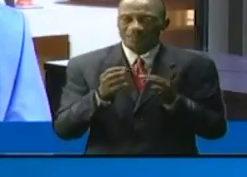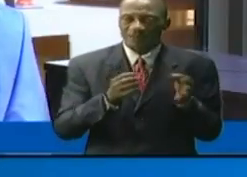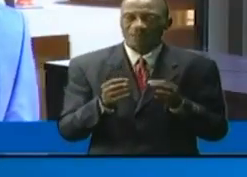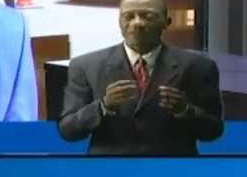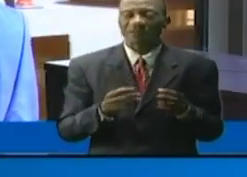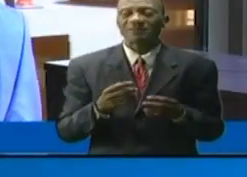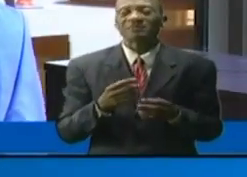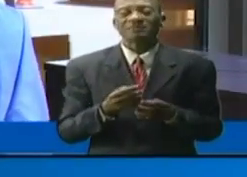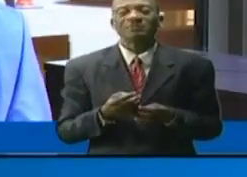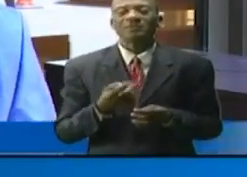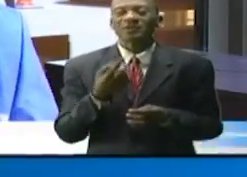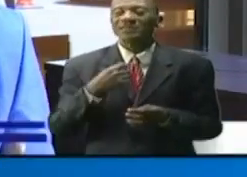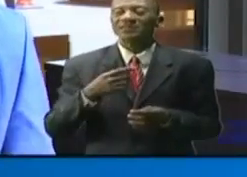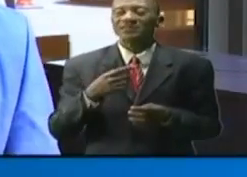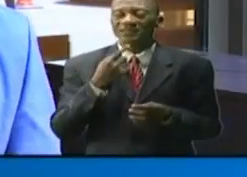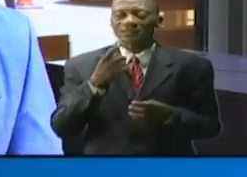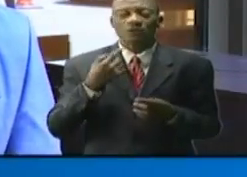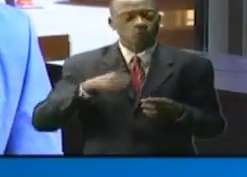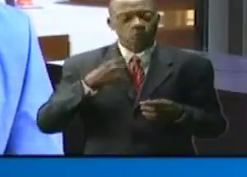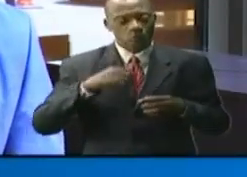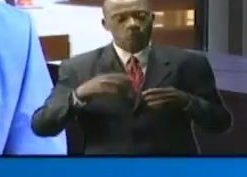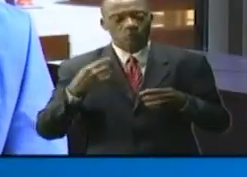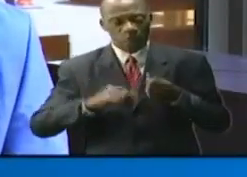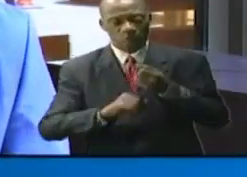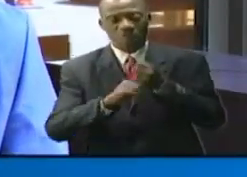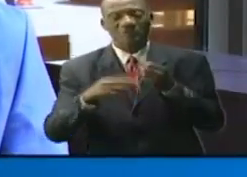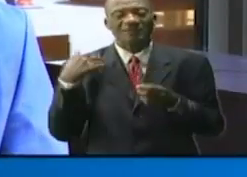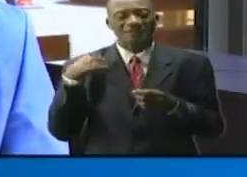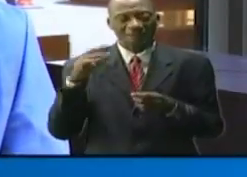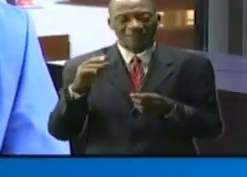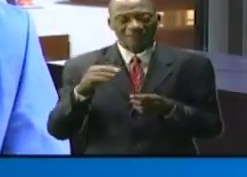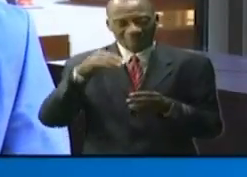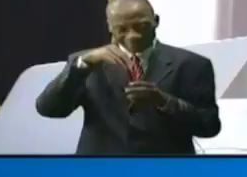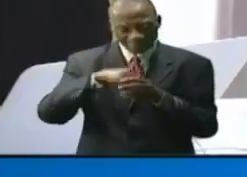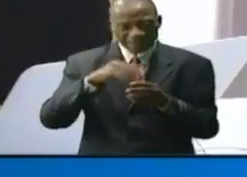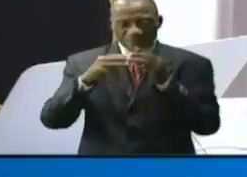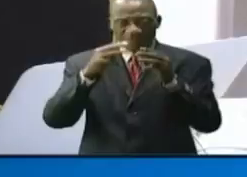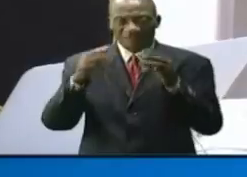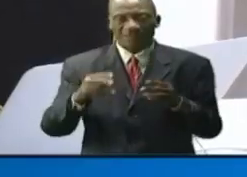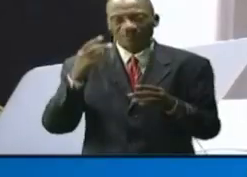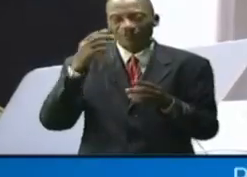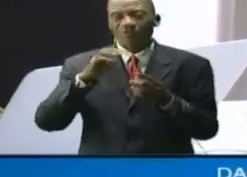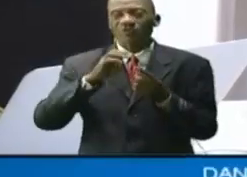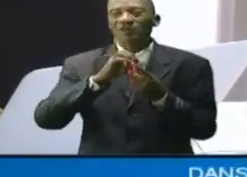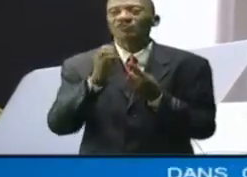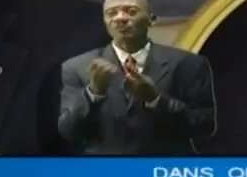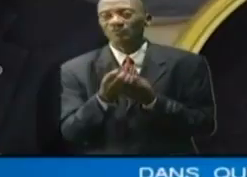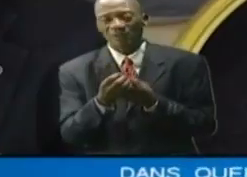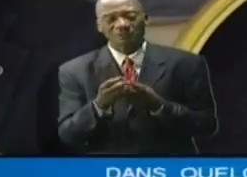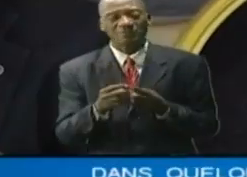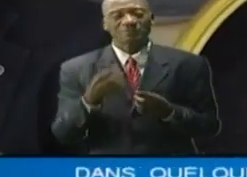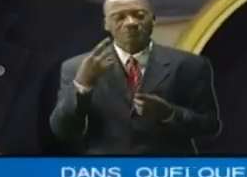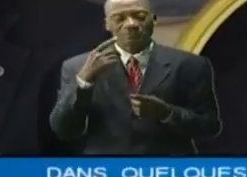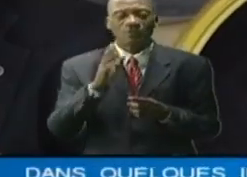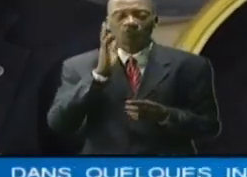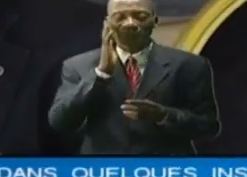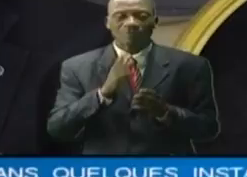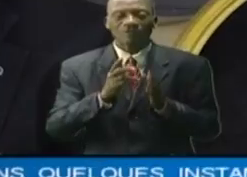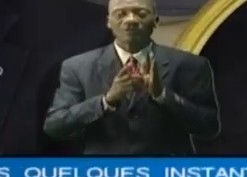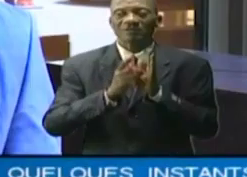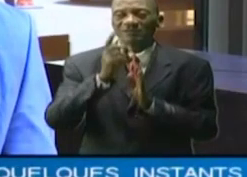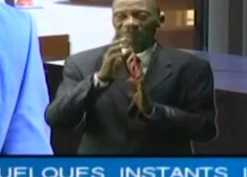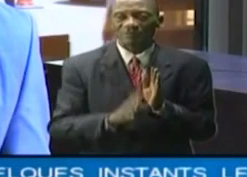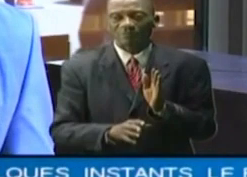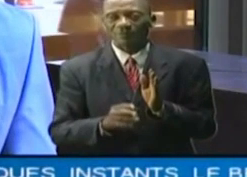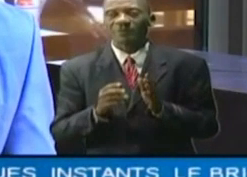ce système, l'État aura une bonne vision de ce qui se passe au niveau des forêts du bassin du Congo. Bien gérer ces forêts, c'est aussi aller dans le sens du